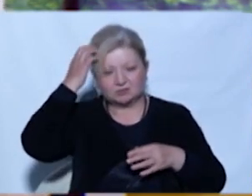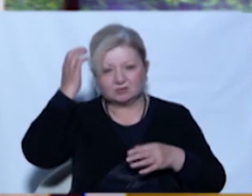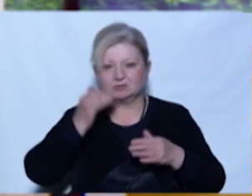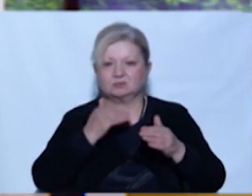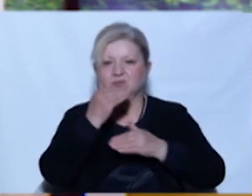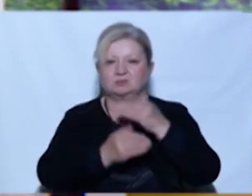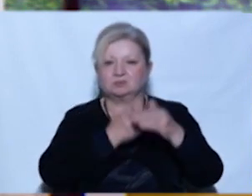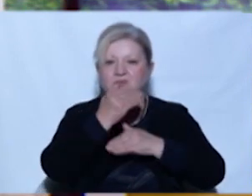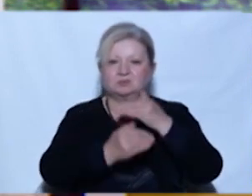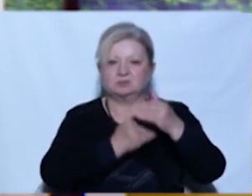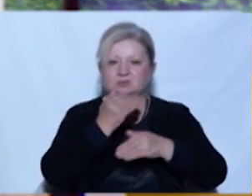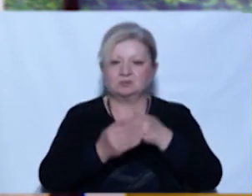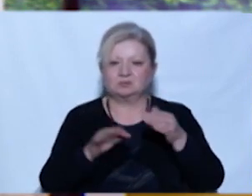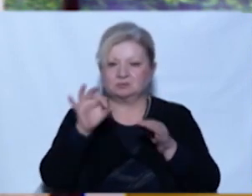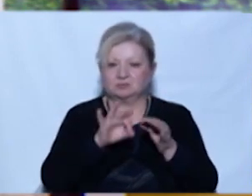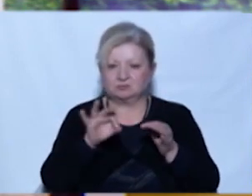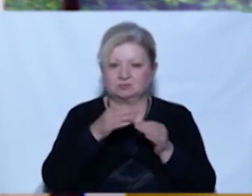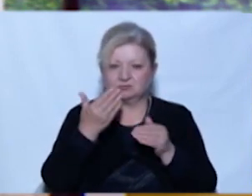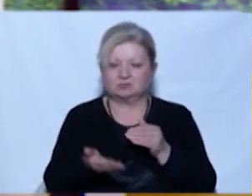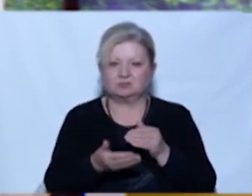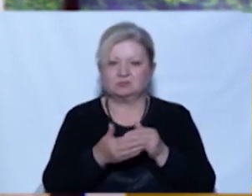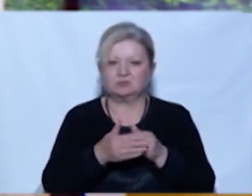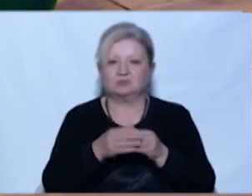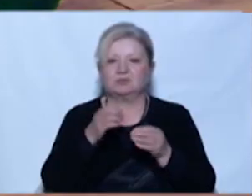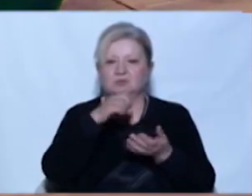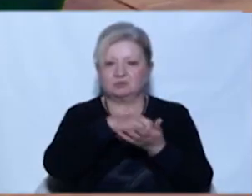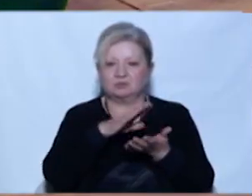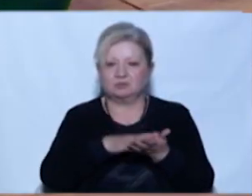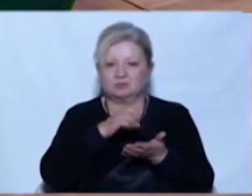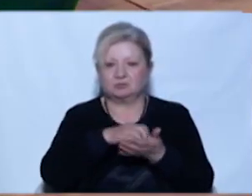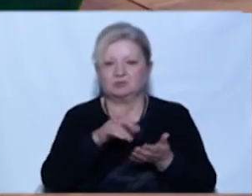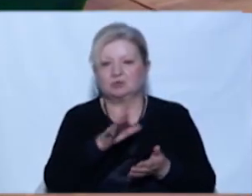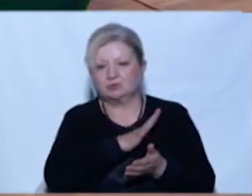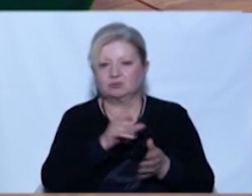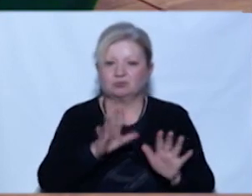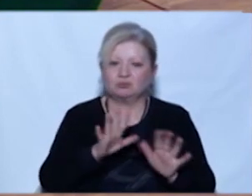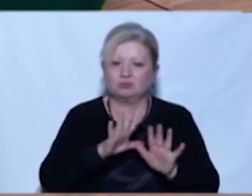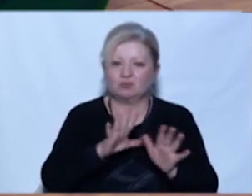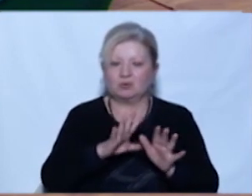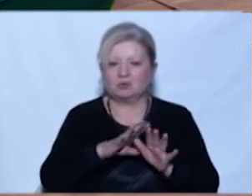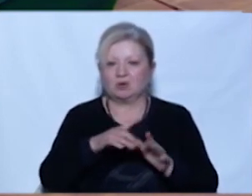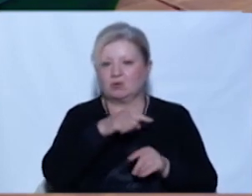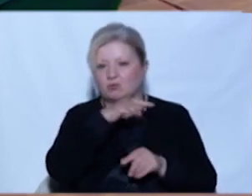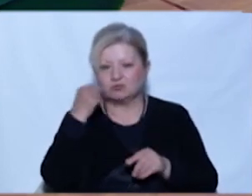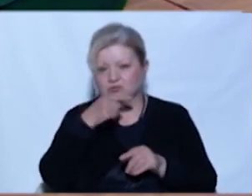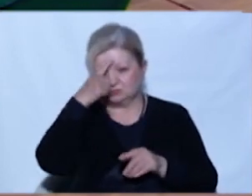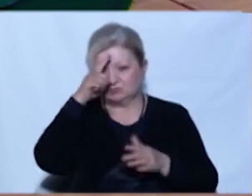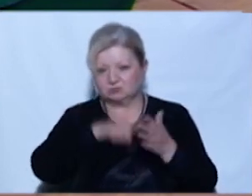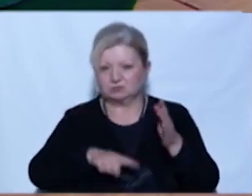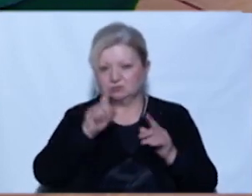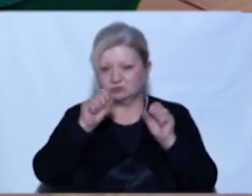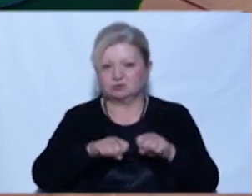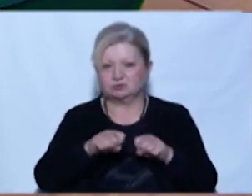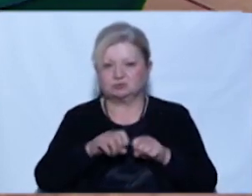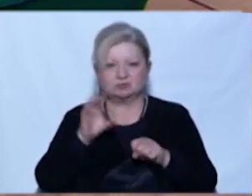tslebshi. Shemdeg davasabutot iqo tu ara Rusetis sando partneri da რას